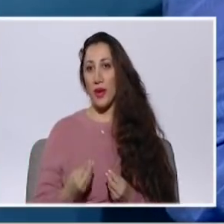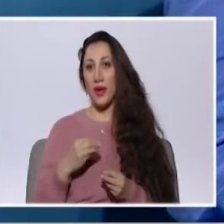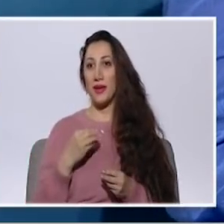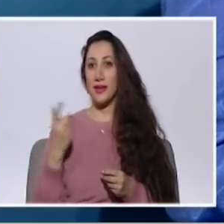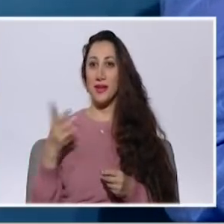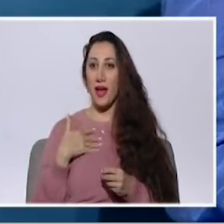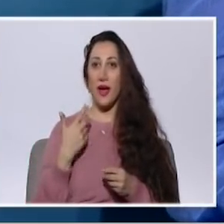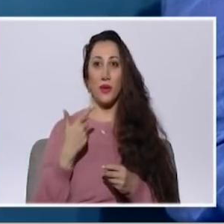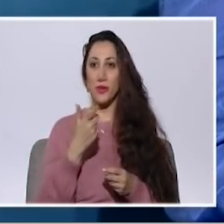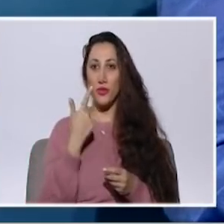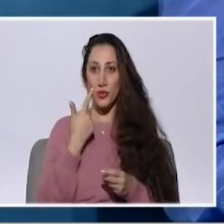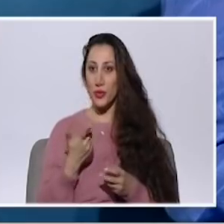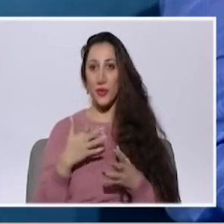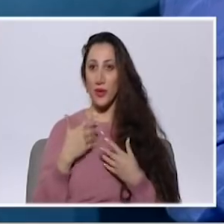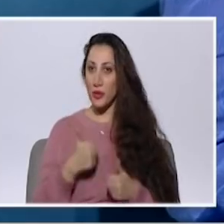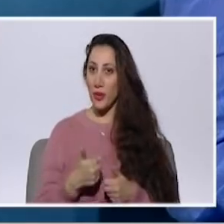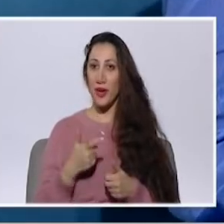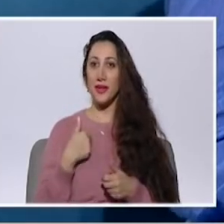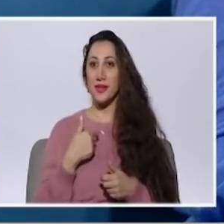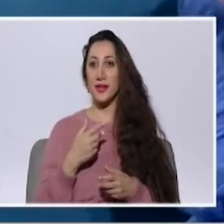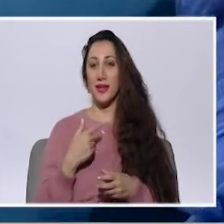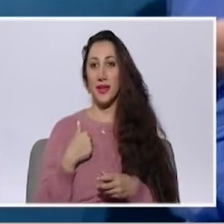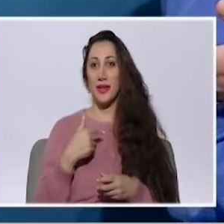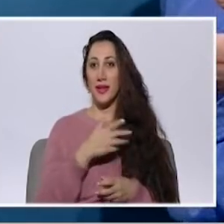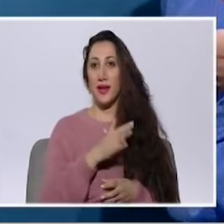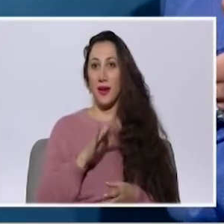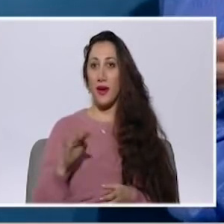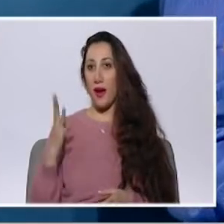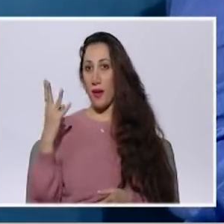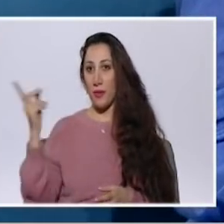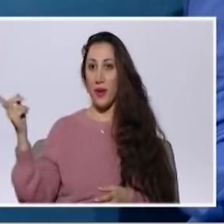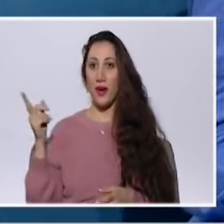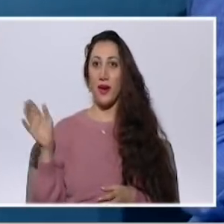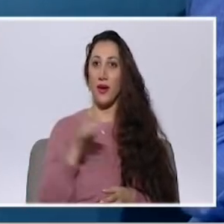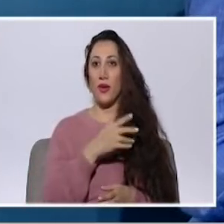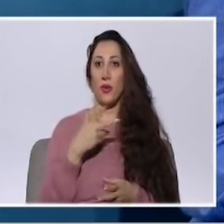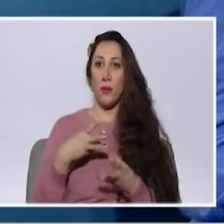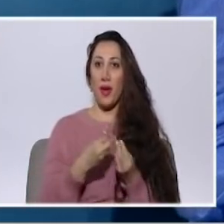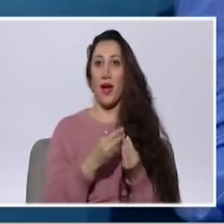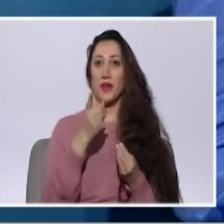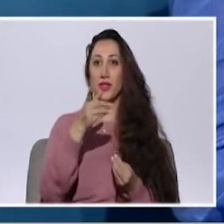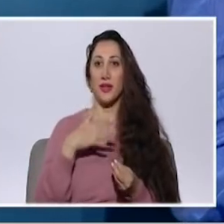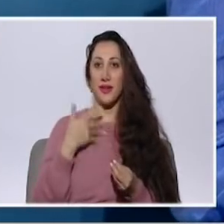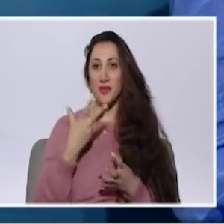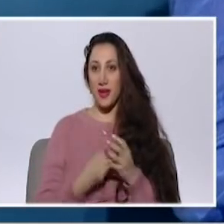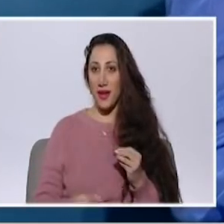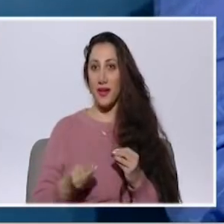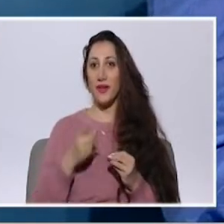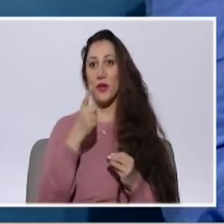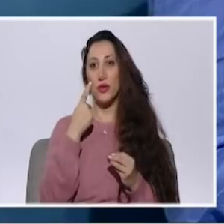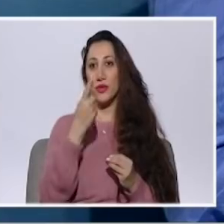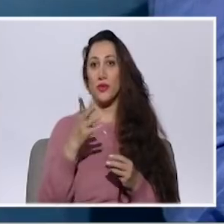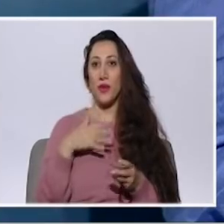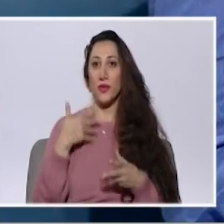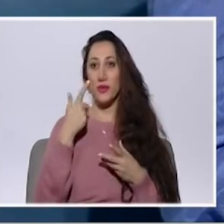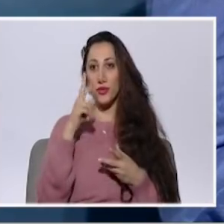لي مؤثره فيا جدا. يعني فاهم حضرتك لما ابقى عندي 4 اطفال واجري في حقن مجاري، هو كان نفسه ومنى عينه ان